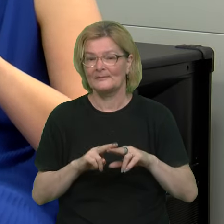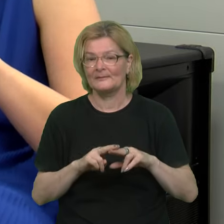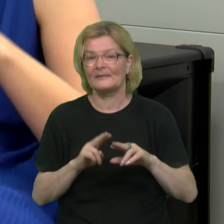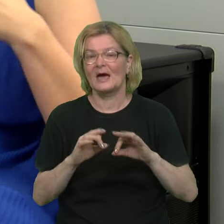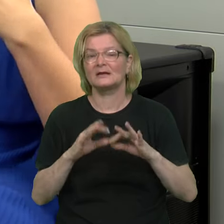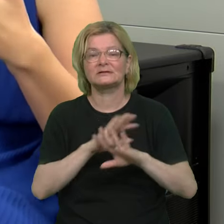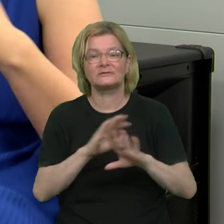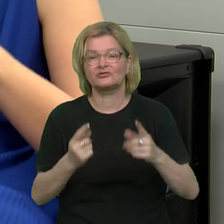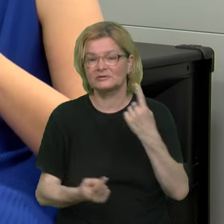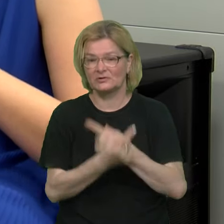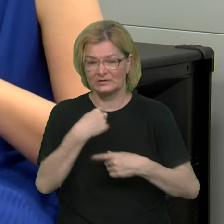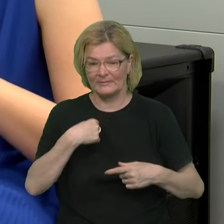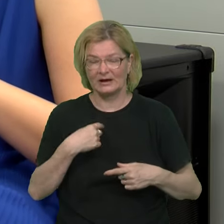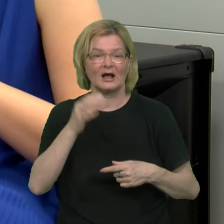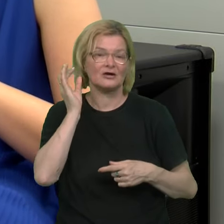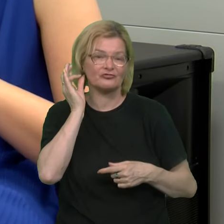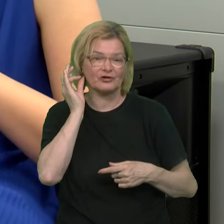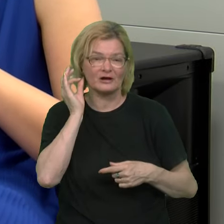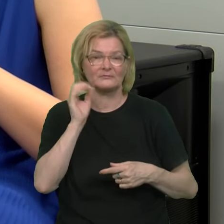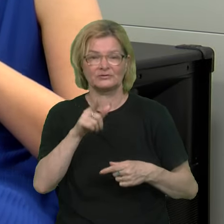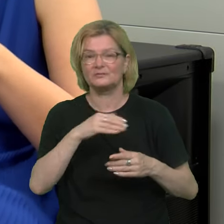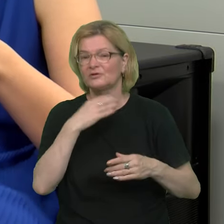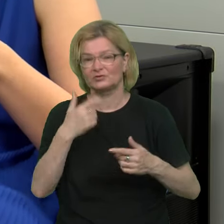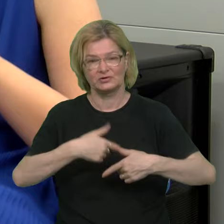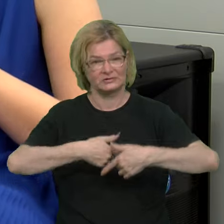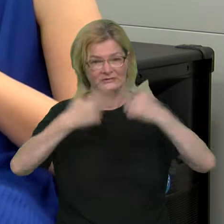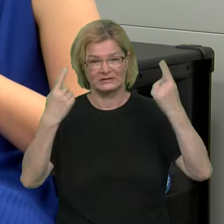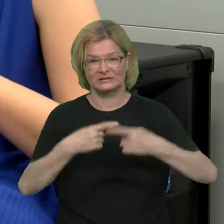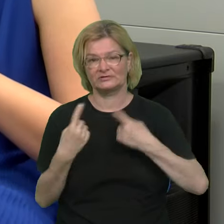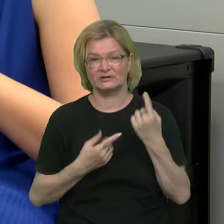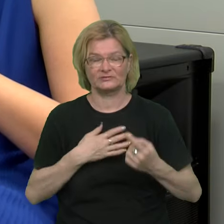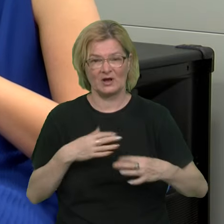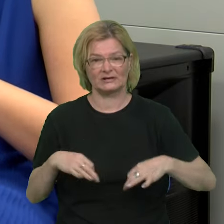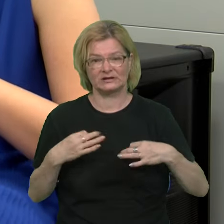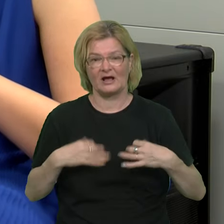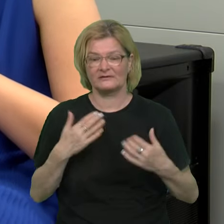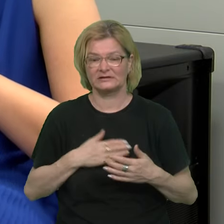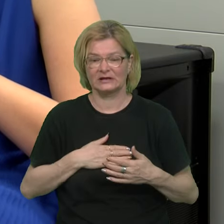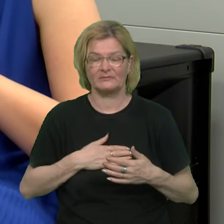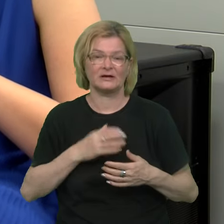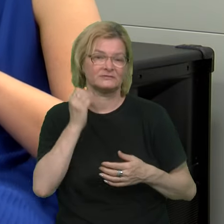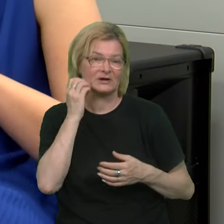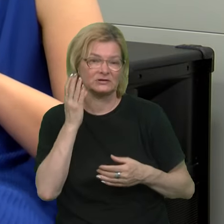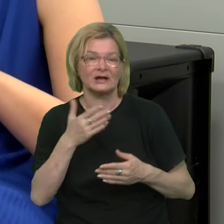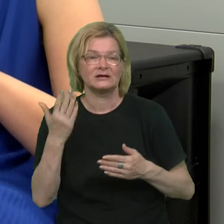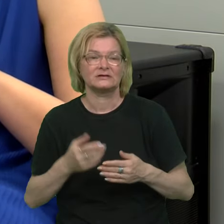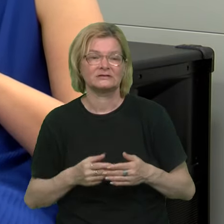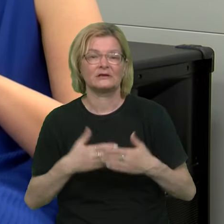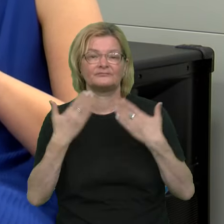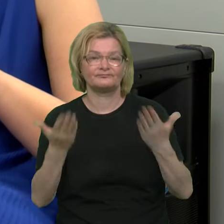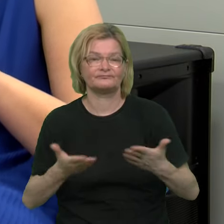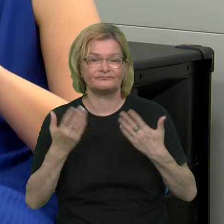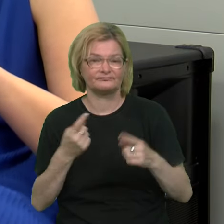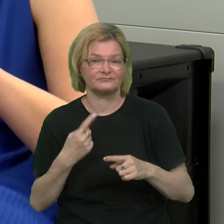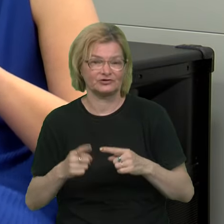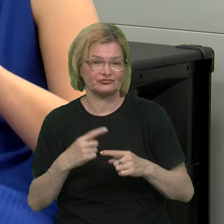upozoravam na sve ono što se desilo meni, a ženama evo da postanu svjesne situacije i svoga zdravlja i sebe i svakog dana i